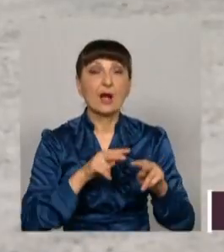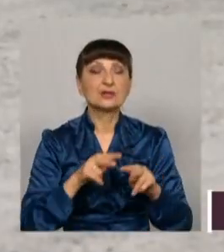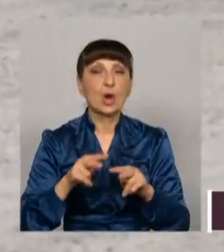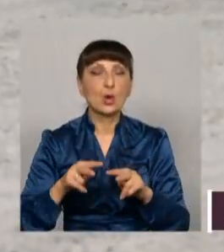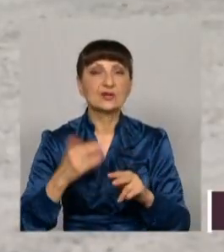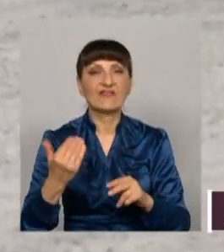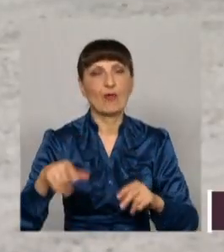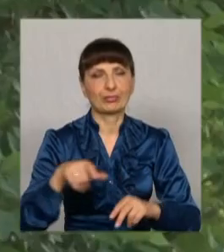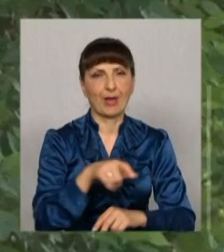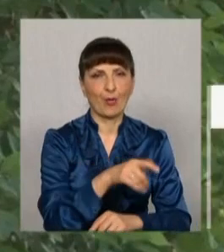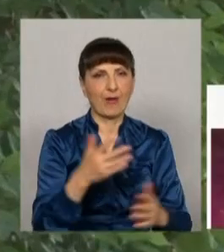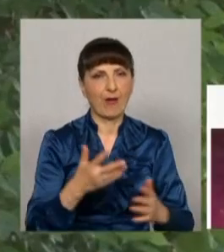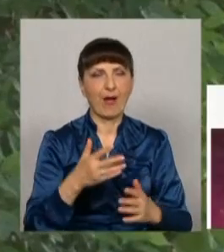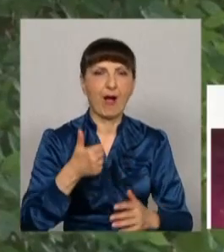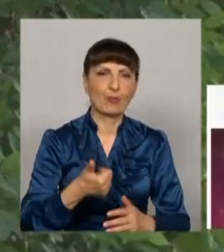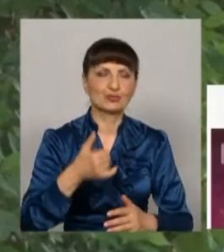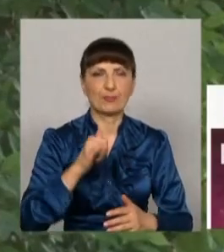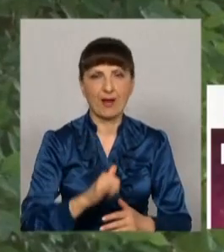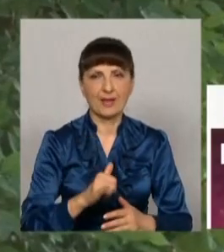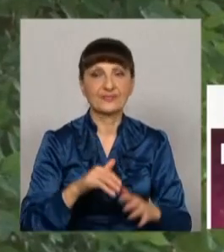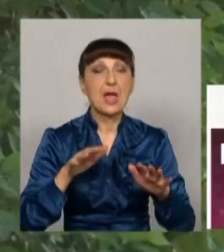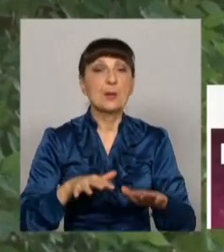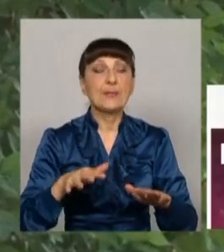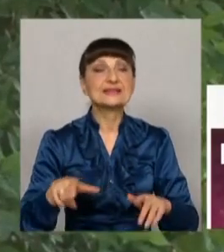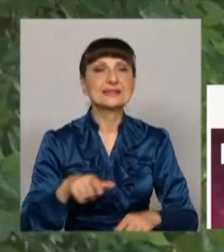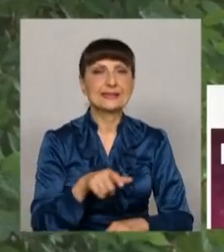состояние автомобильных дорог. На местные дороги